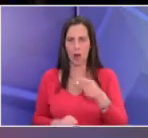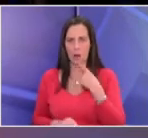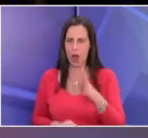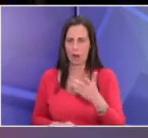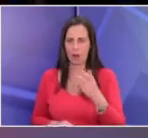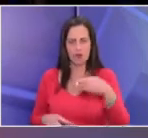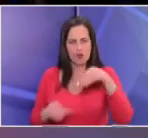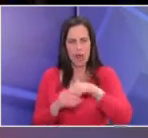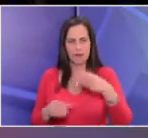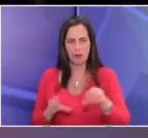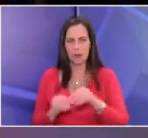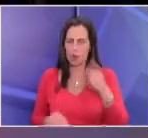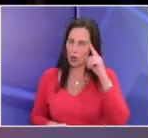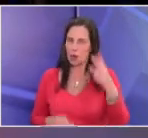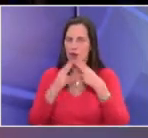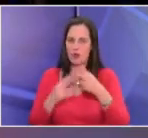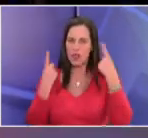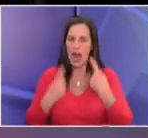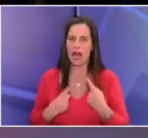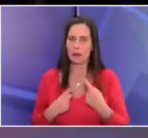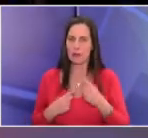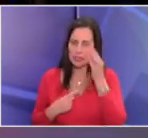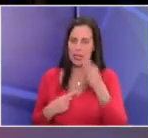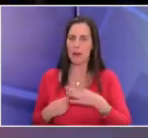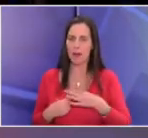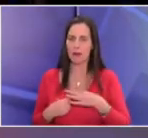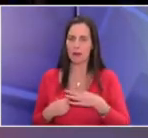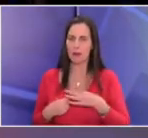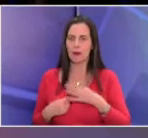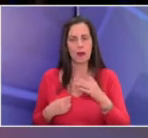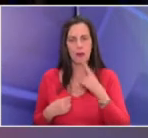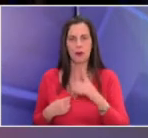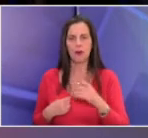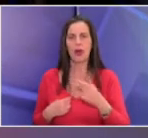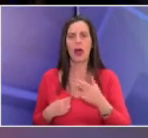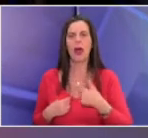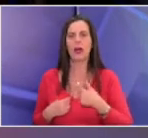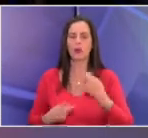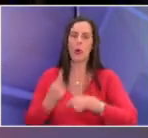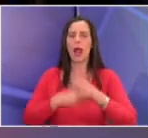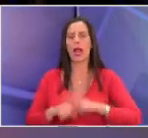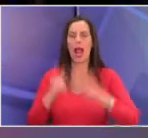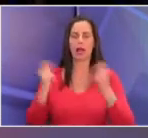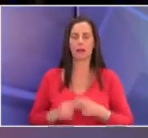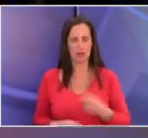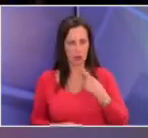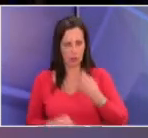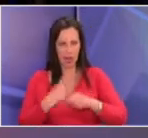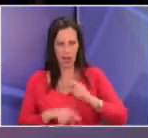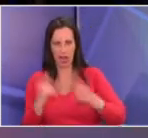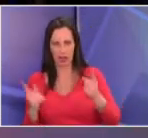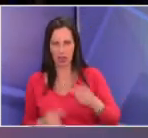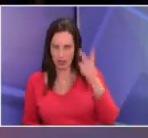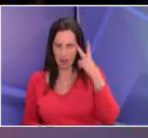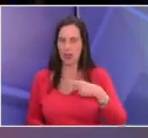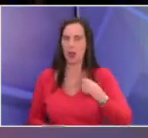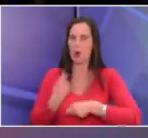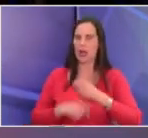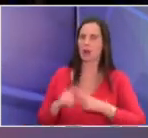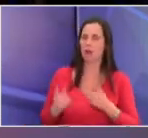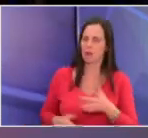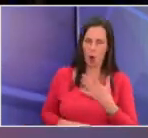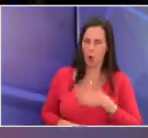לא, זה משהו בסיסי, זה לפני כל דבר. פעם היה לנו אחות בכיתה. נו, והיום. יש? אין. את רוצה עובדת סוציאלית שמשרד